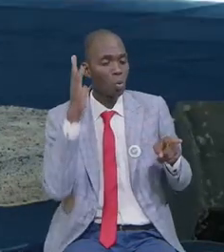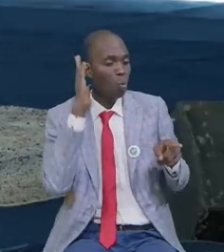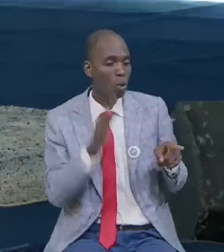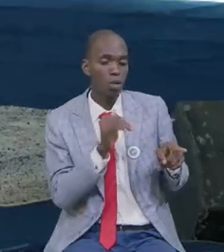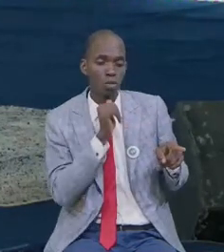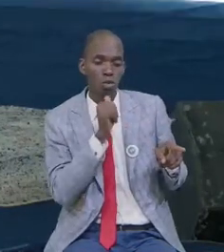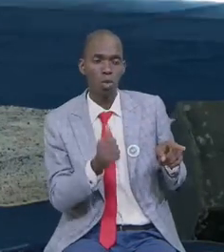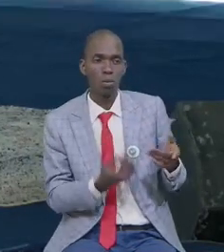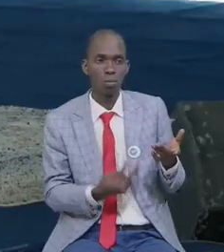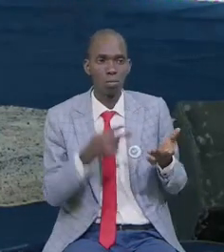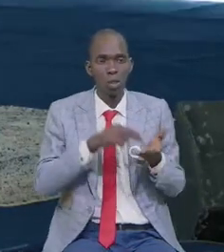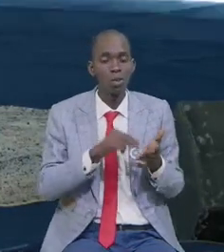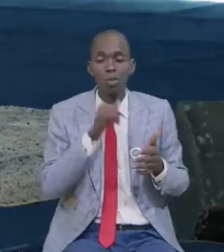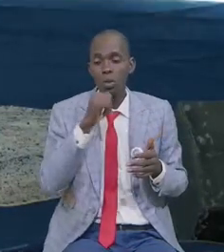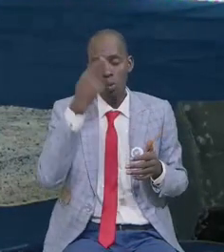Verset 8.